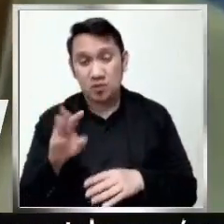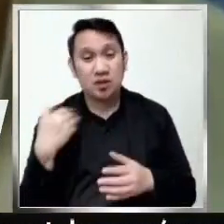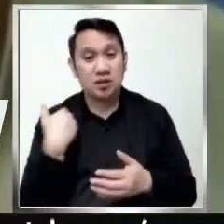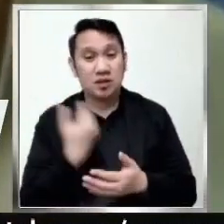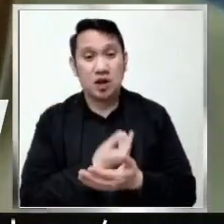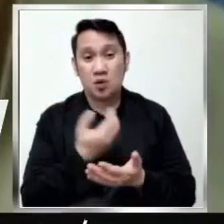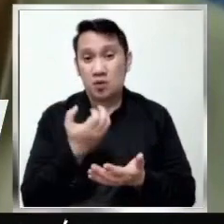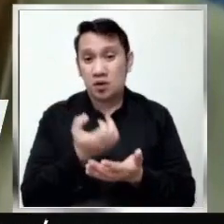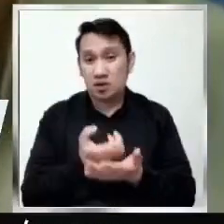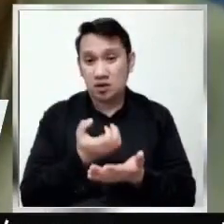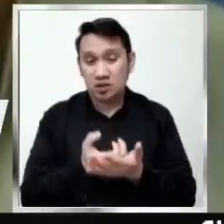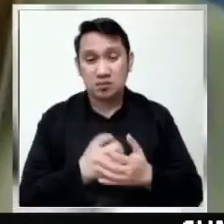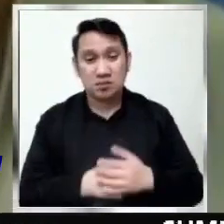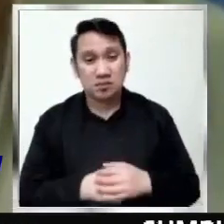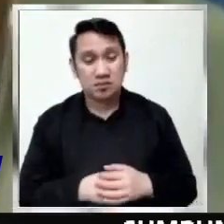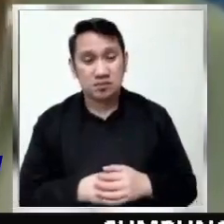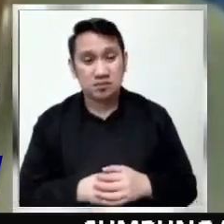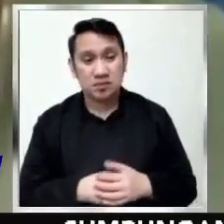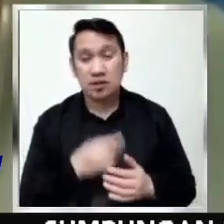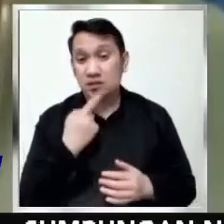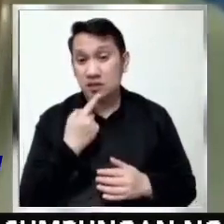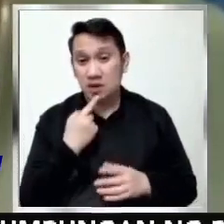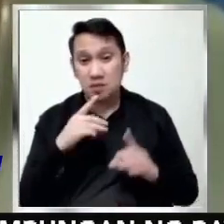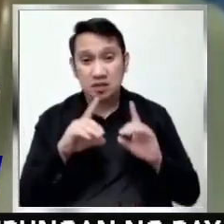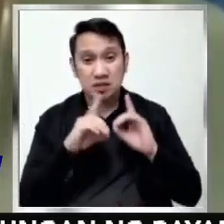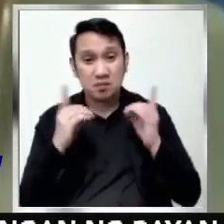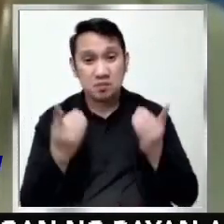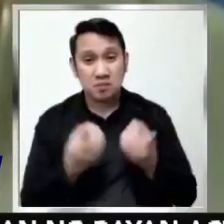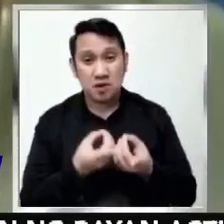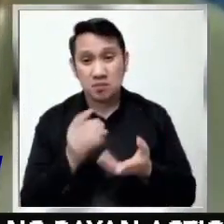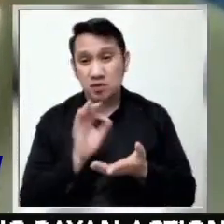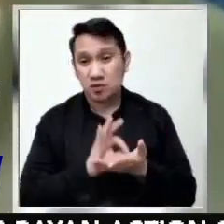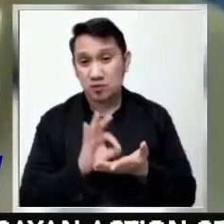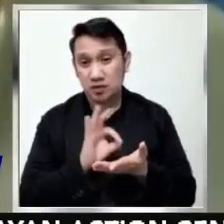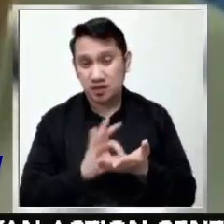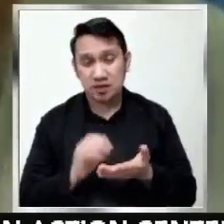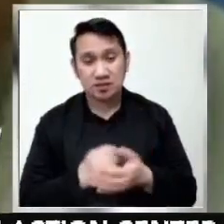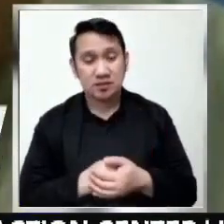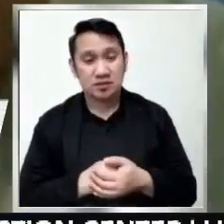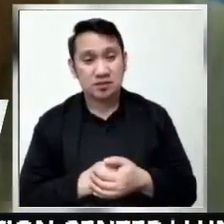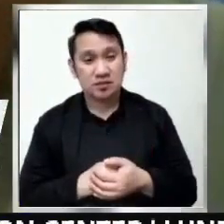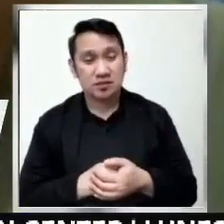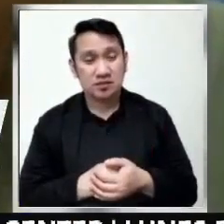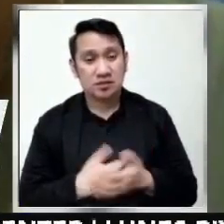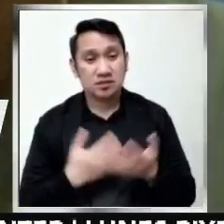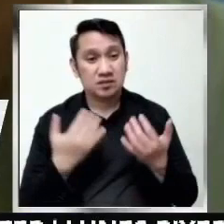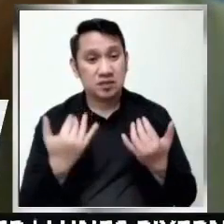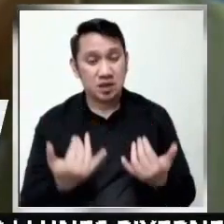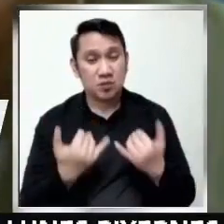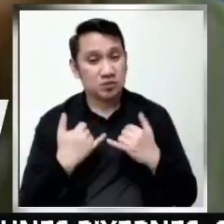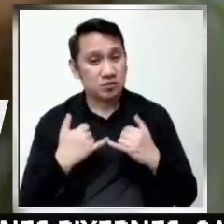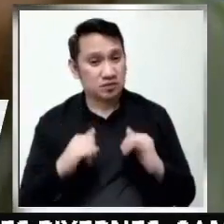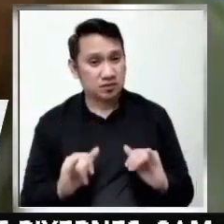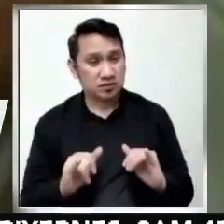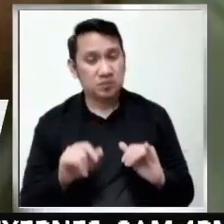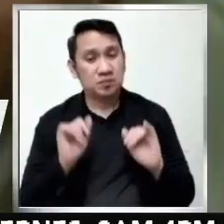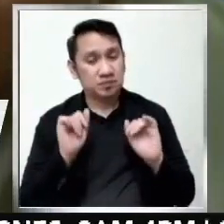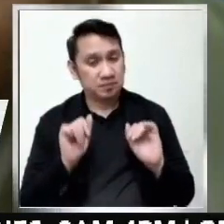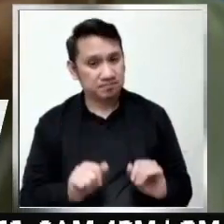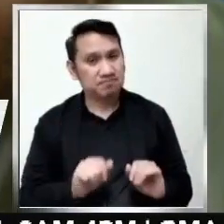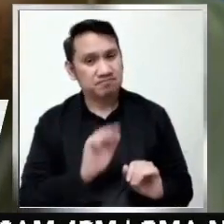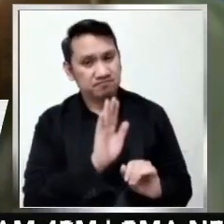ng Department of Finance, nasa jurisdiction din naman daw namin yon. And